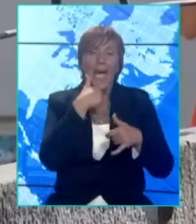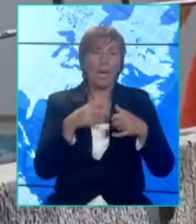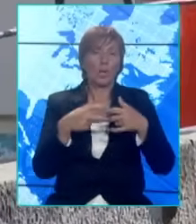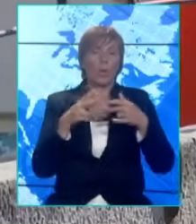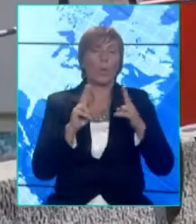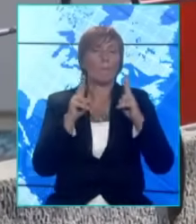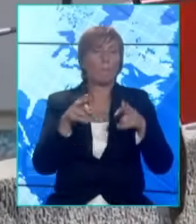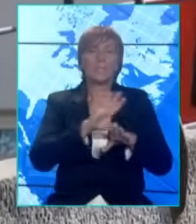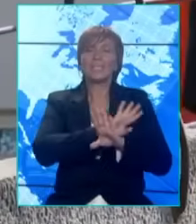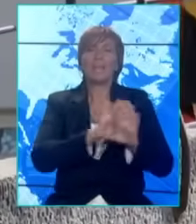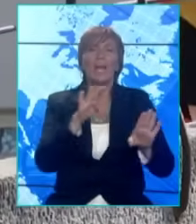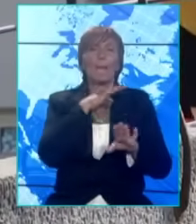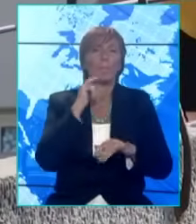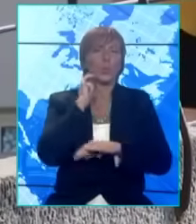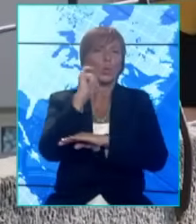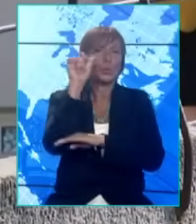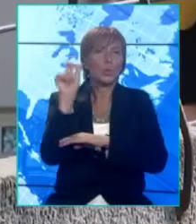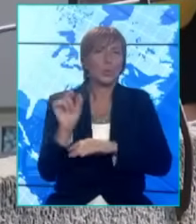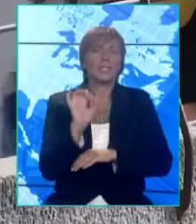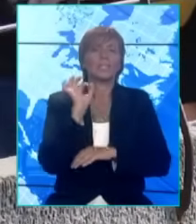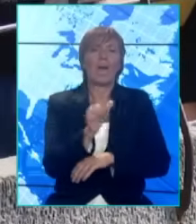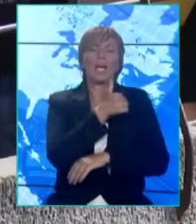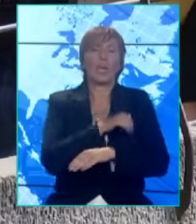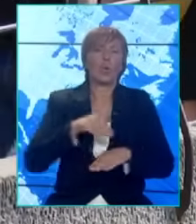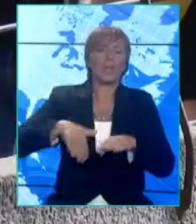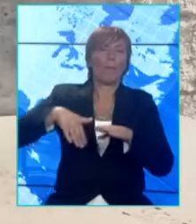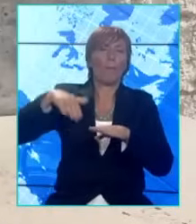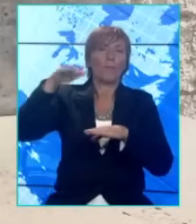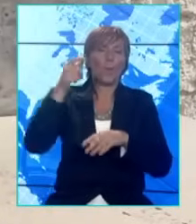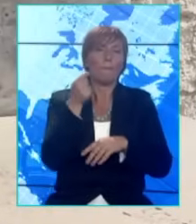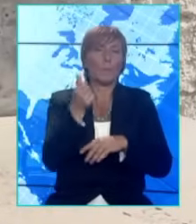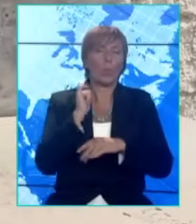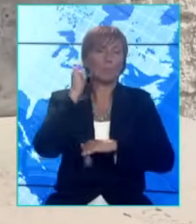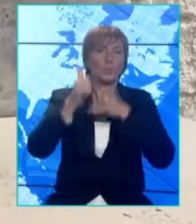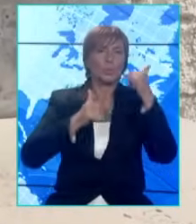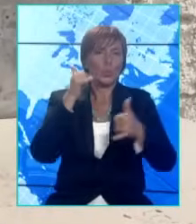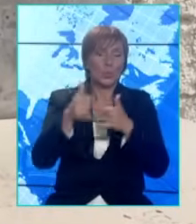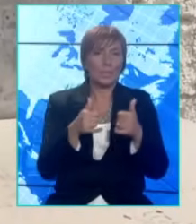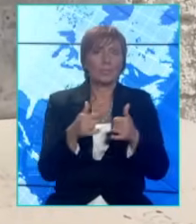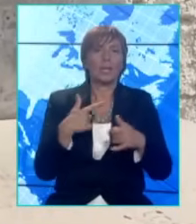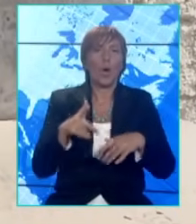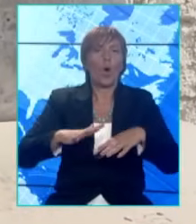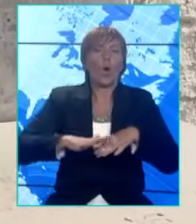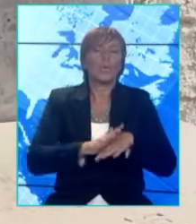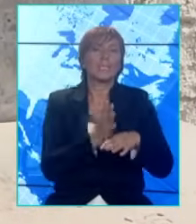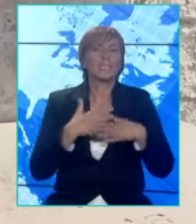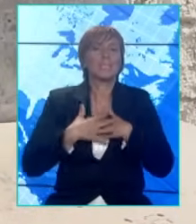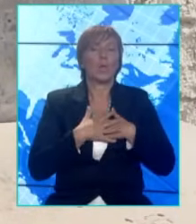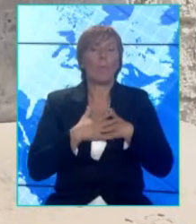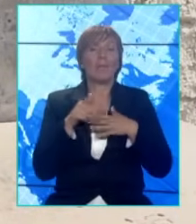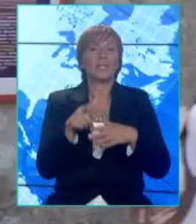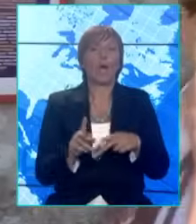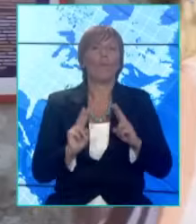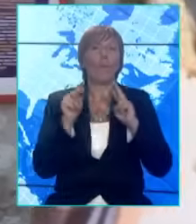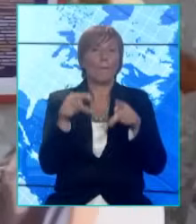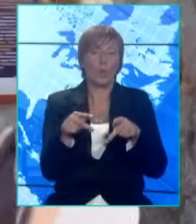i Stari most, sve je puno turista, svake godine imamo sve veći i veći broj i sve više i više se osjeti ljubav na ovom mostu. Upravo